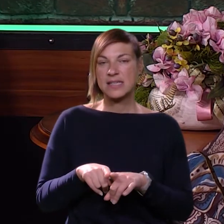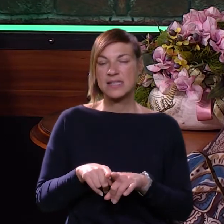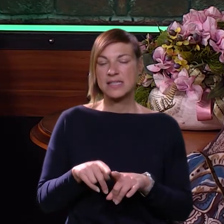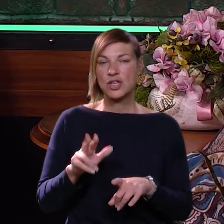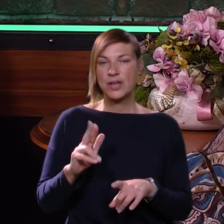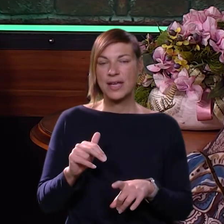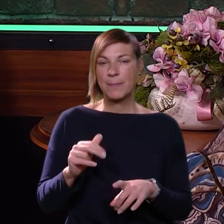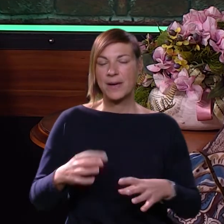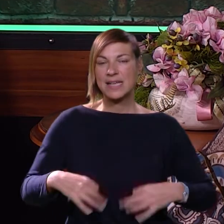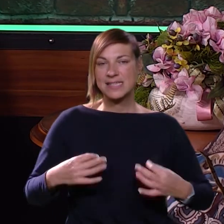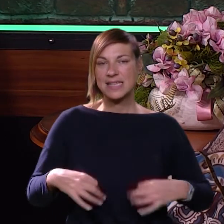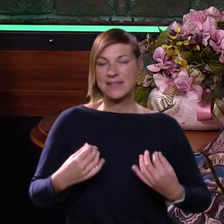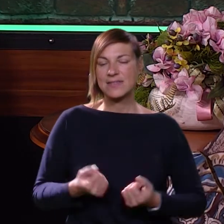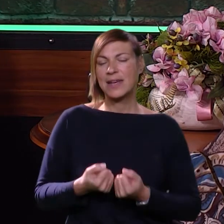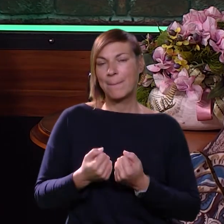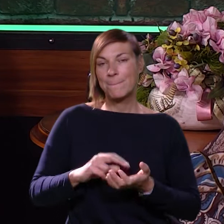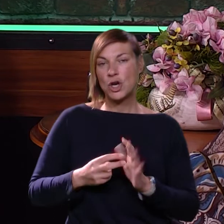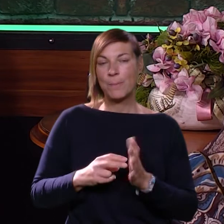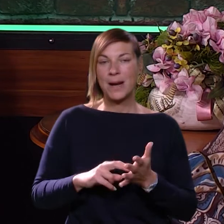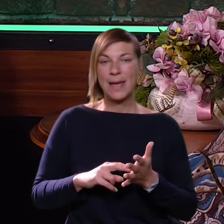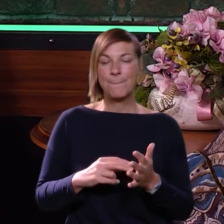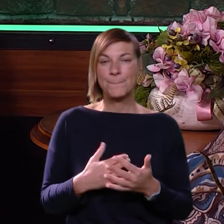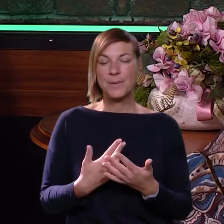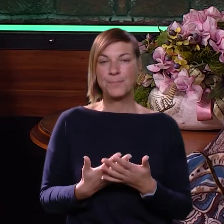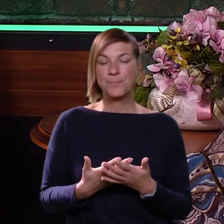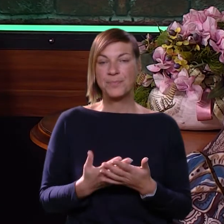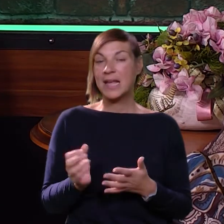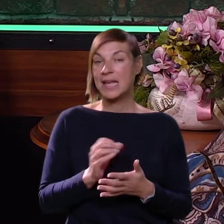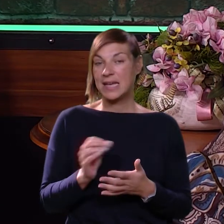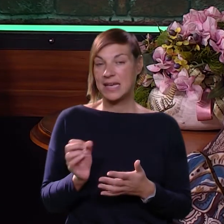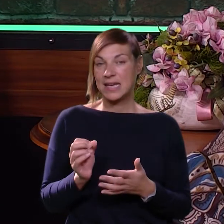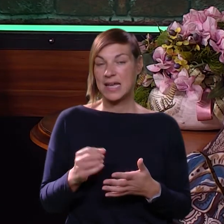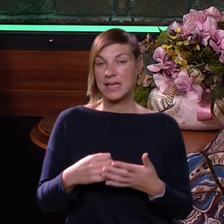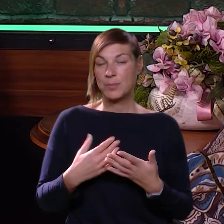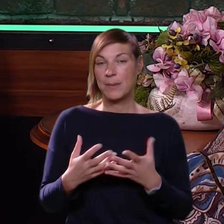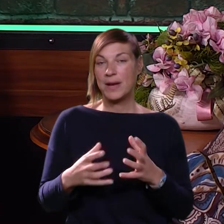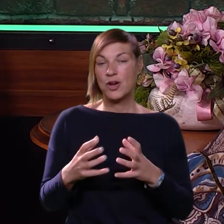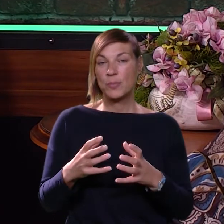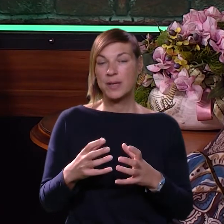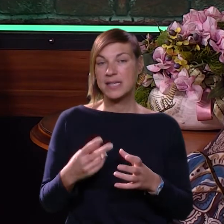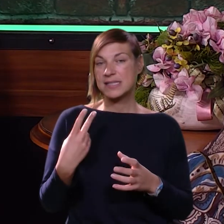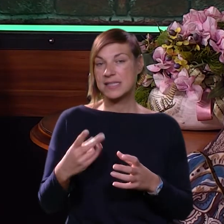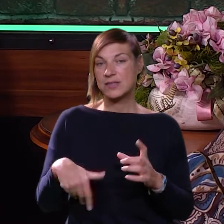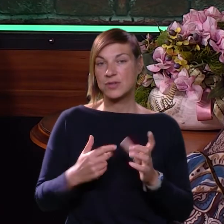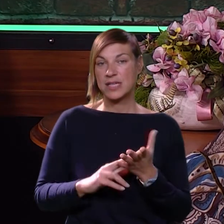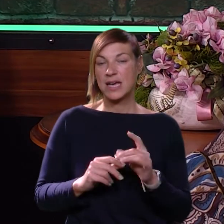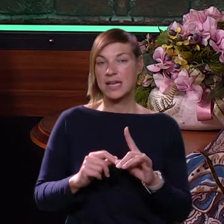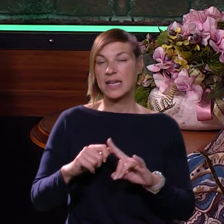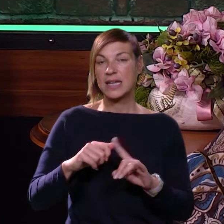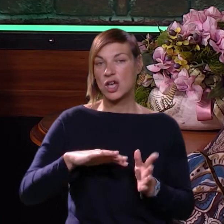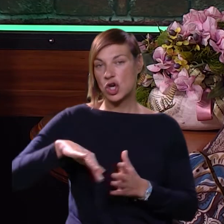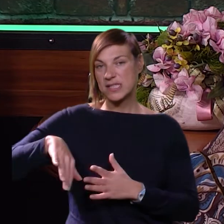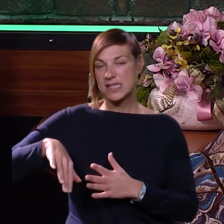isto imala nekakvih zdravstvenih tegoba. Najbolja je bila kombinacija da se taj drugi jajnik